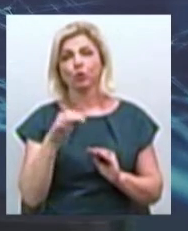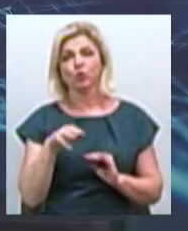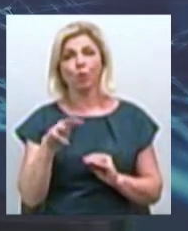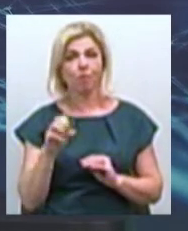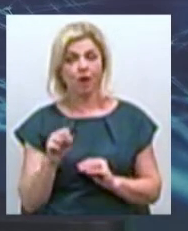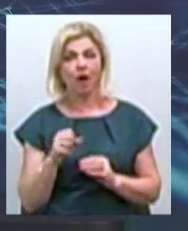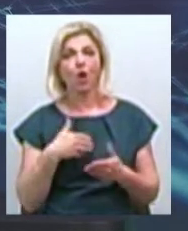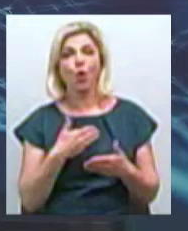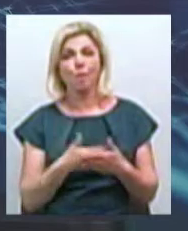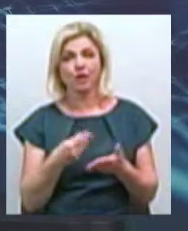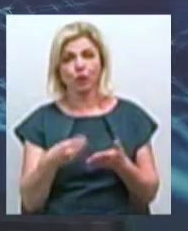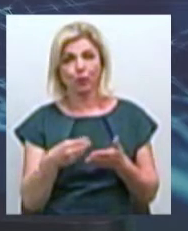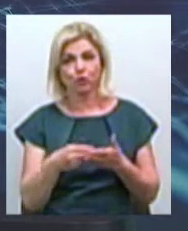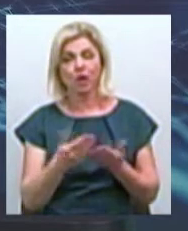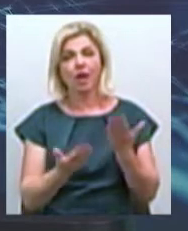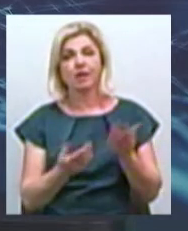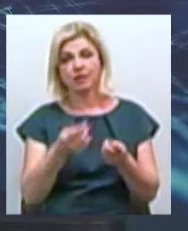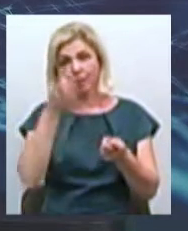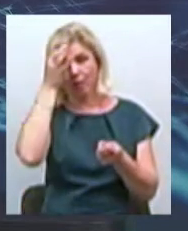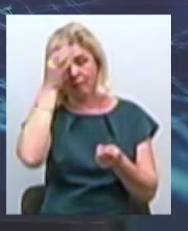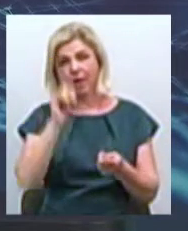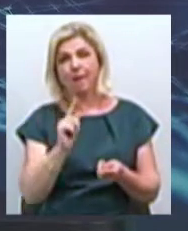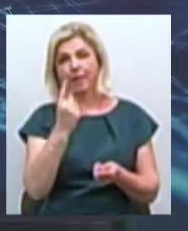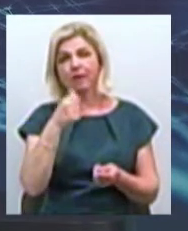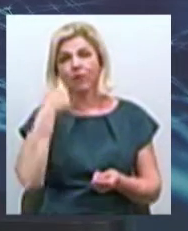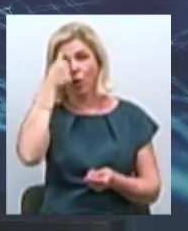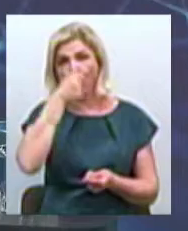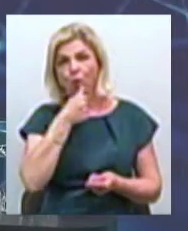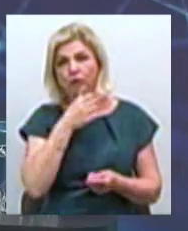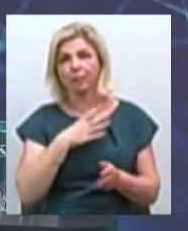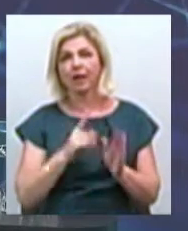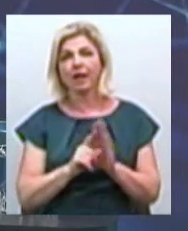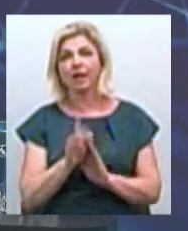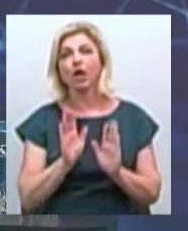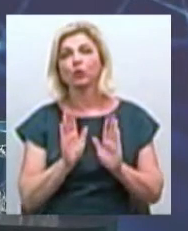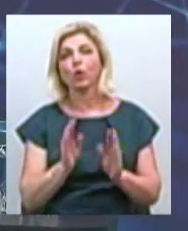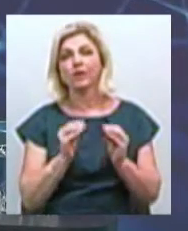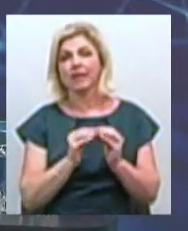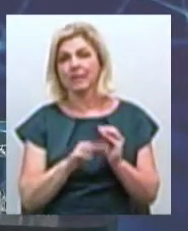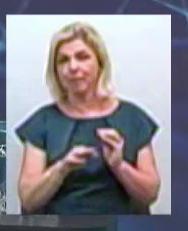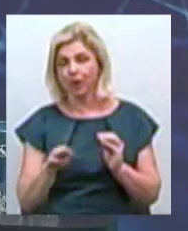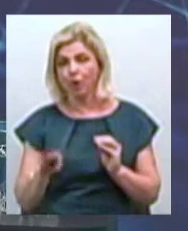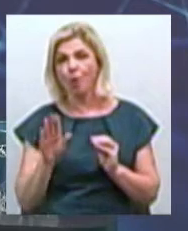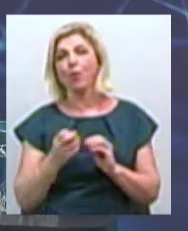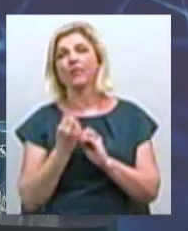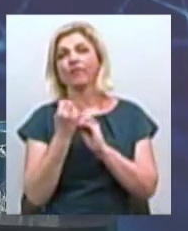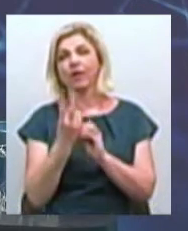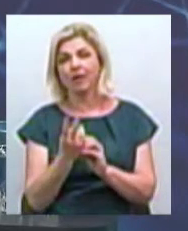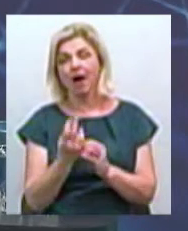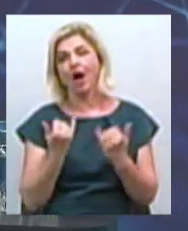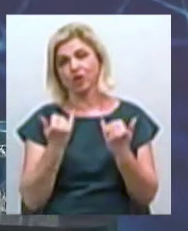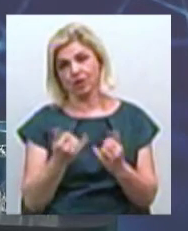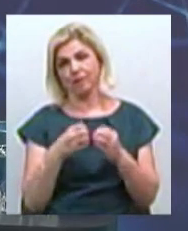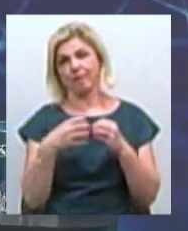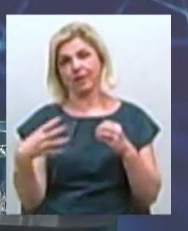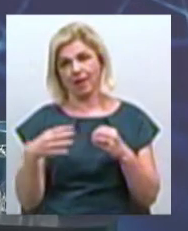бюджету. Якщо пам'ятаєте, перший рік, коли було запроваджено громадський бюджет, це було лише 10 мільйонів. Потім 12, 20, так? І зараз це вже